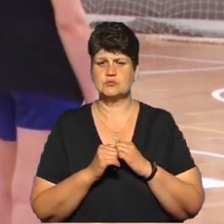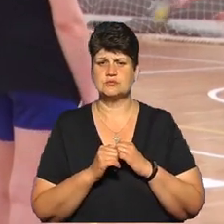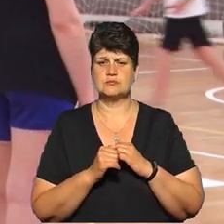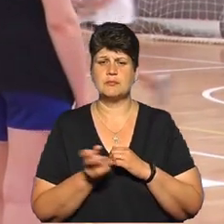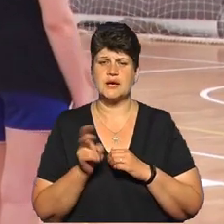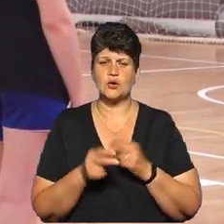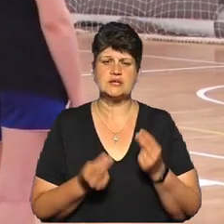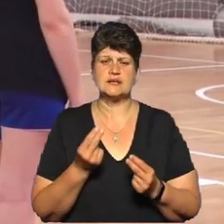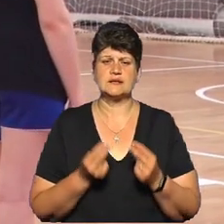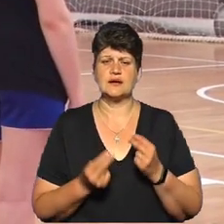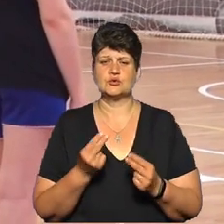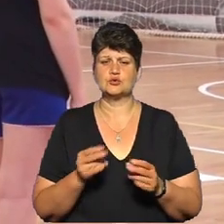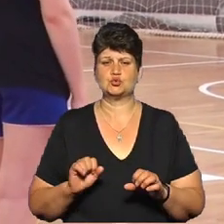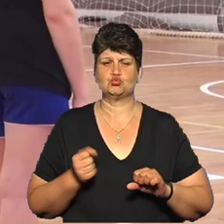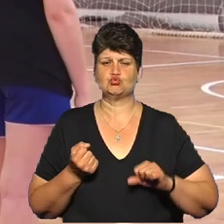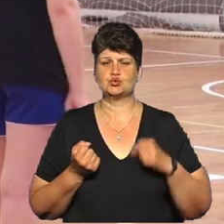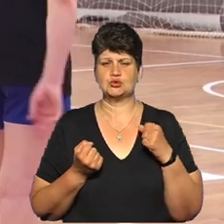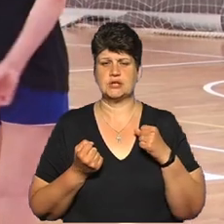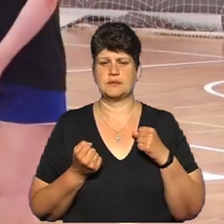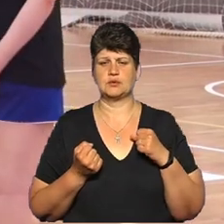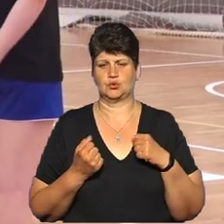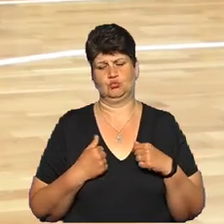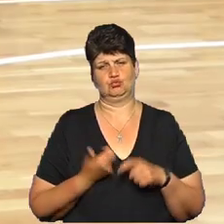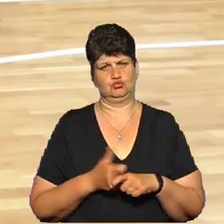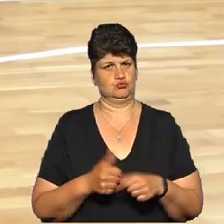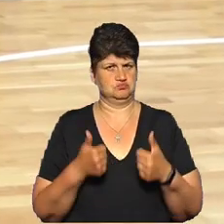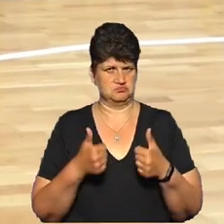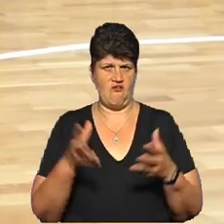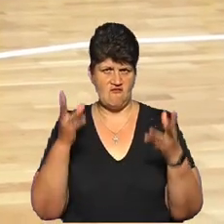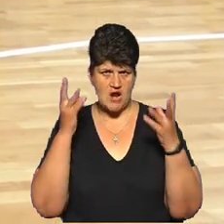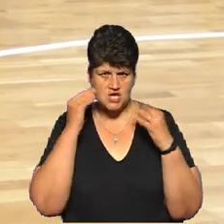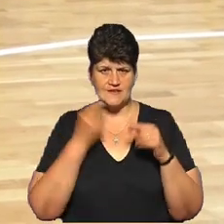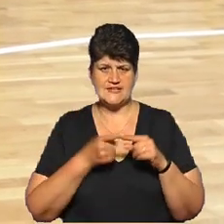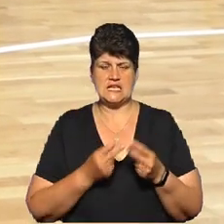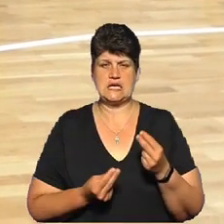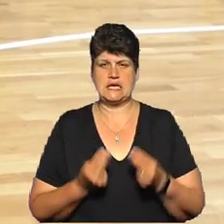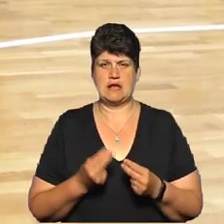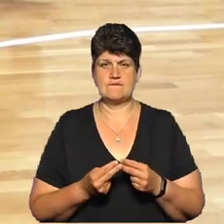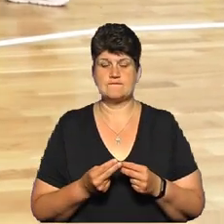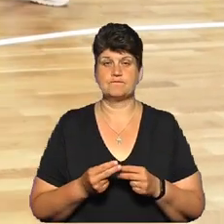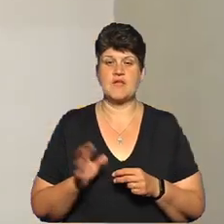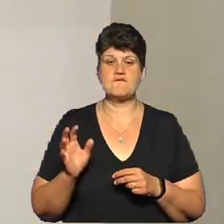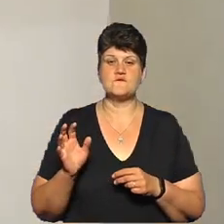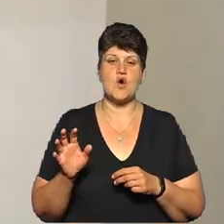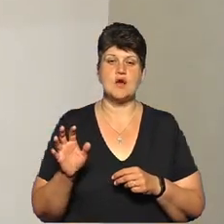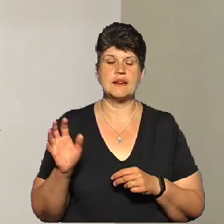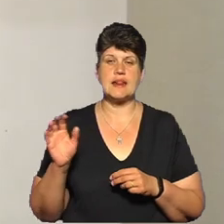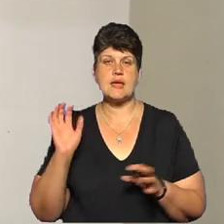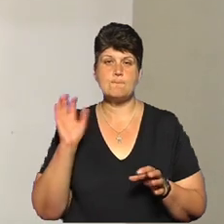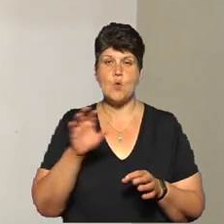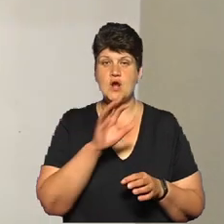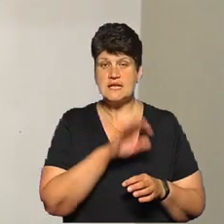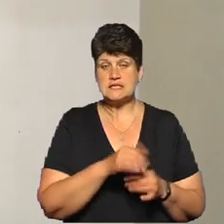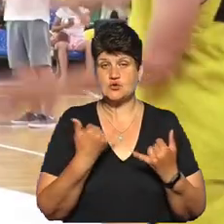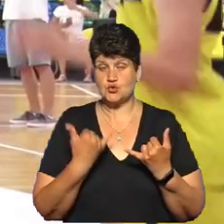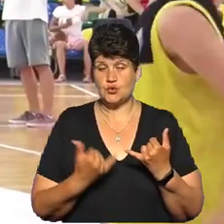друзями. Тому досить хороші враження від цієї гри. Волейболістка Діана Гудзенко сьогодні пробує зіграти у баскетбол і